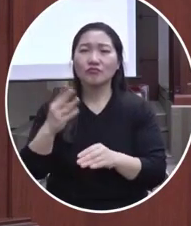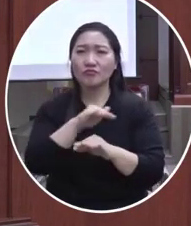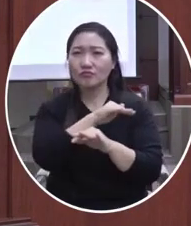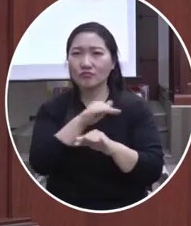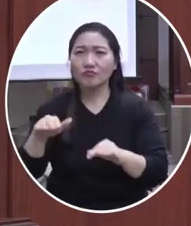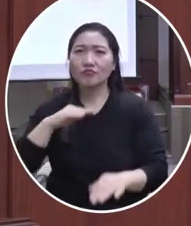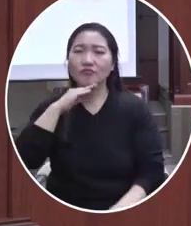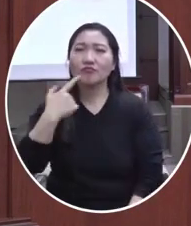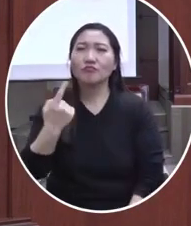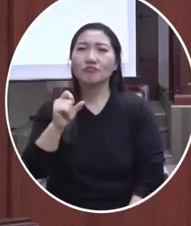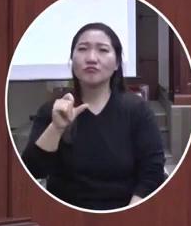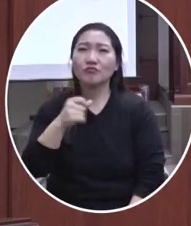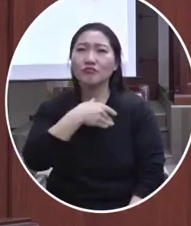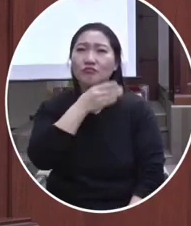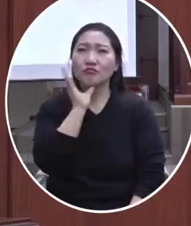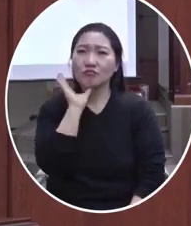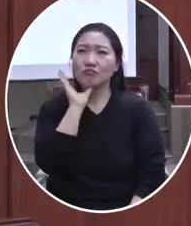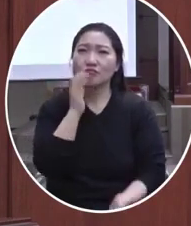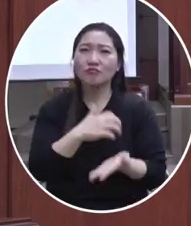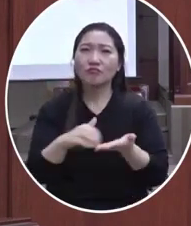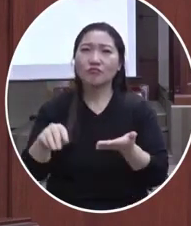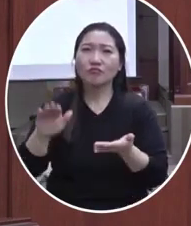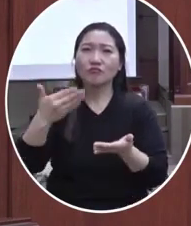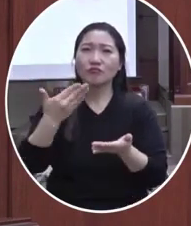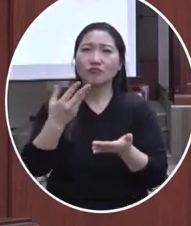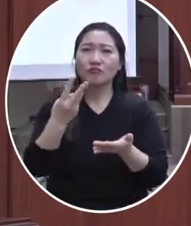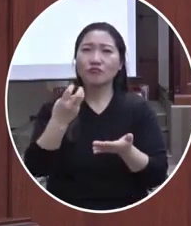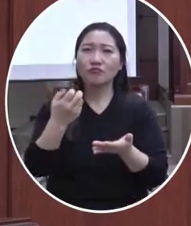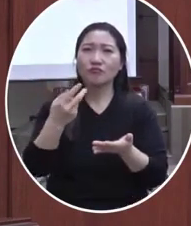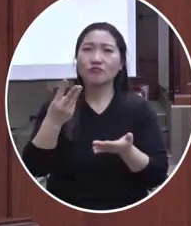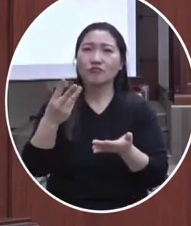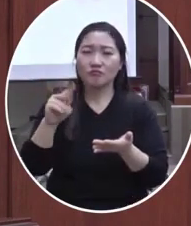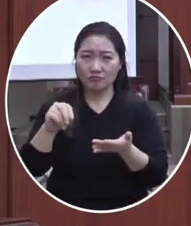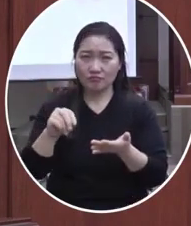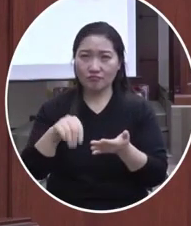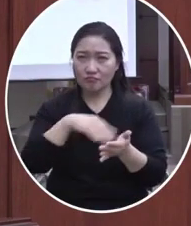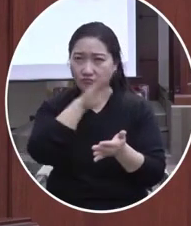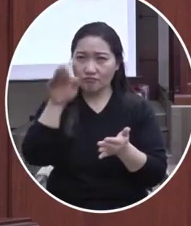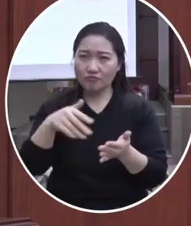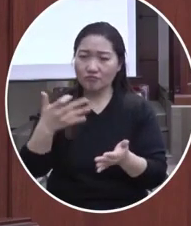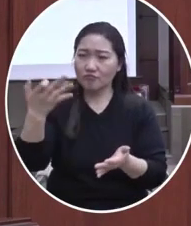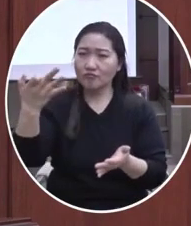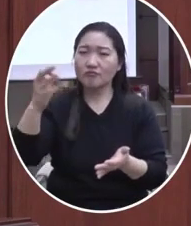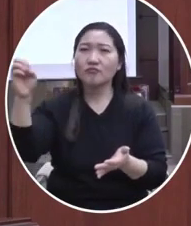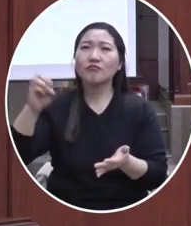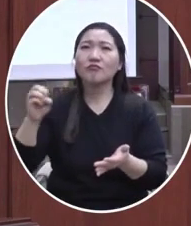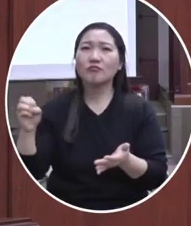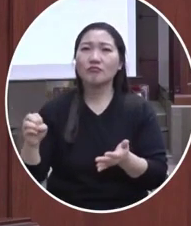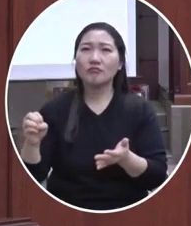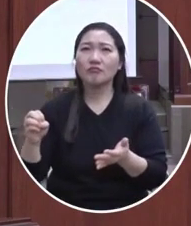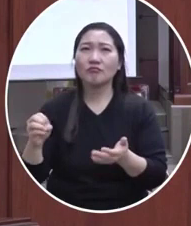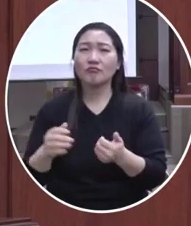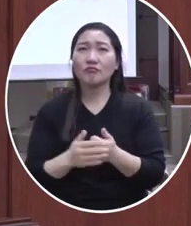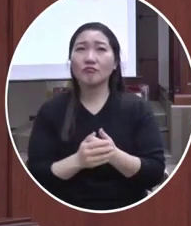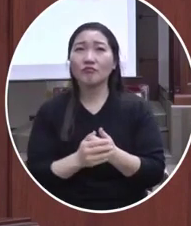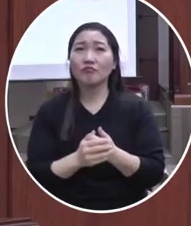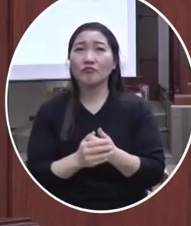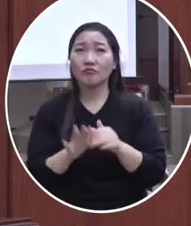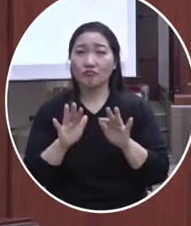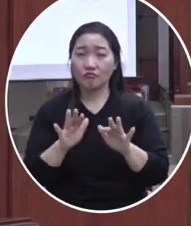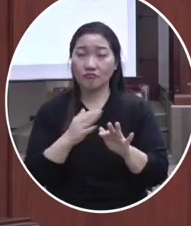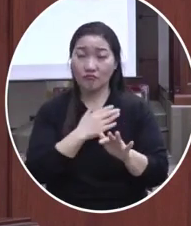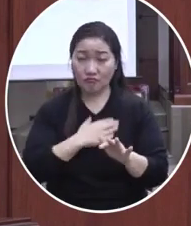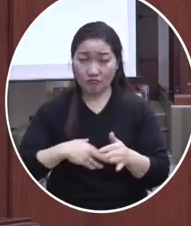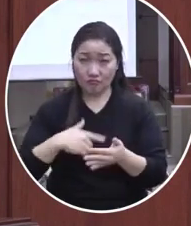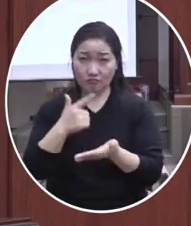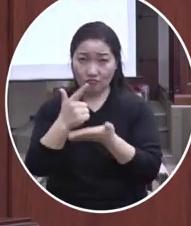2023년 기준 65세 이상 고령 인구는 973만 명으로 전체 인구의 19%를 차지하고 있습니다.